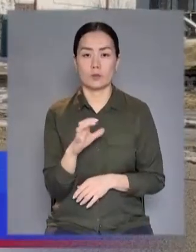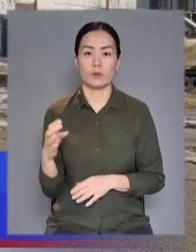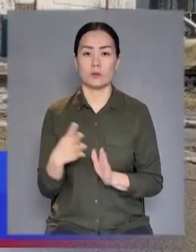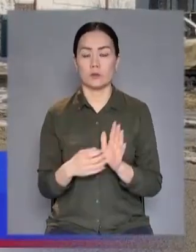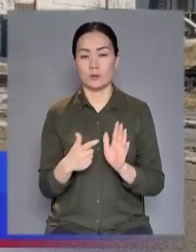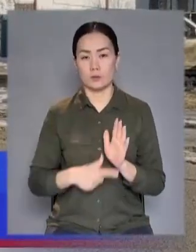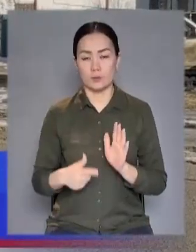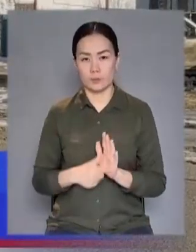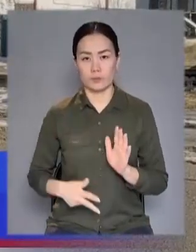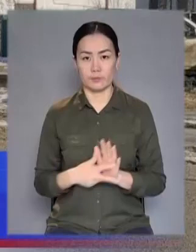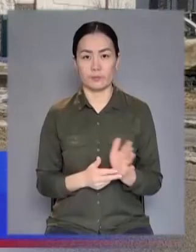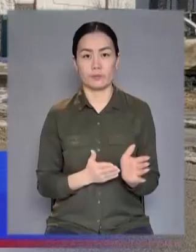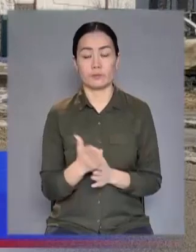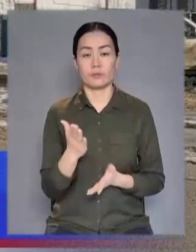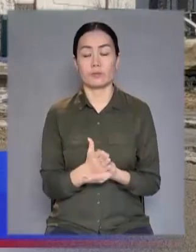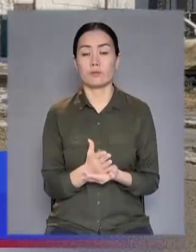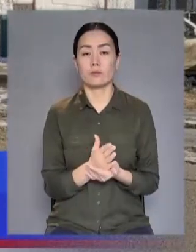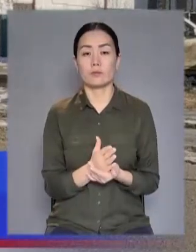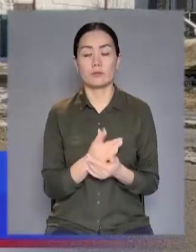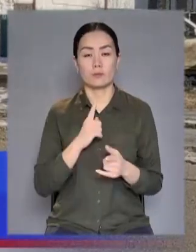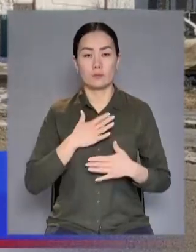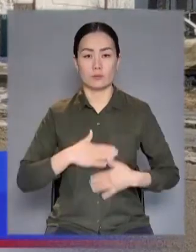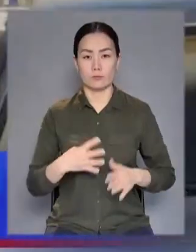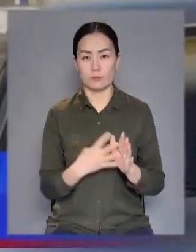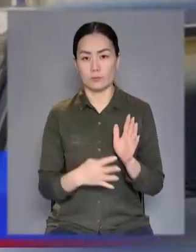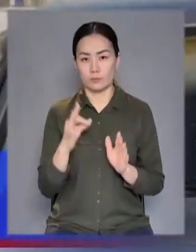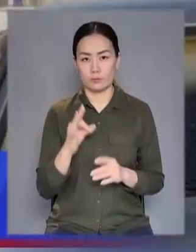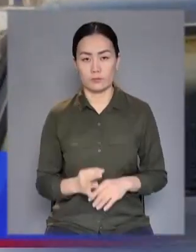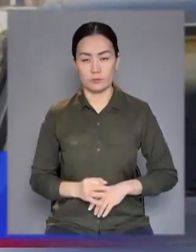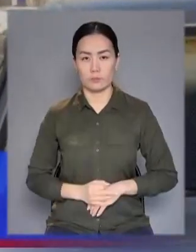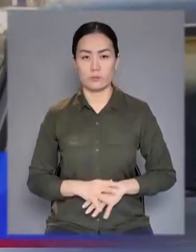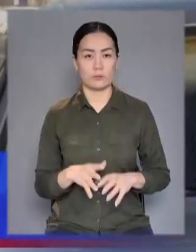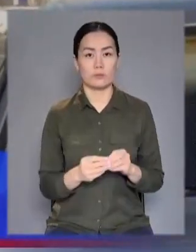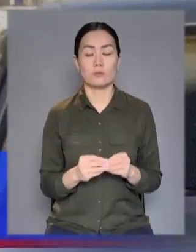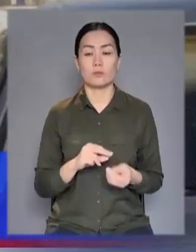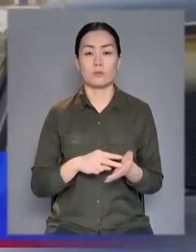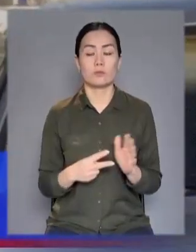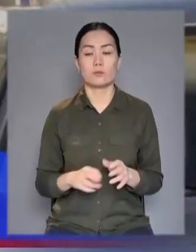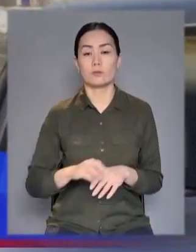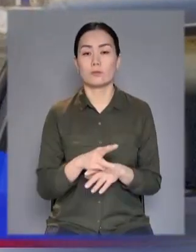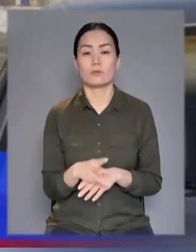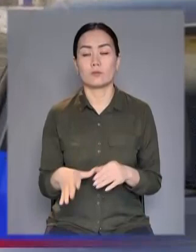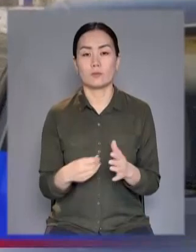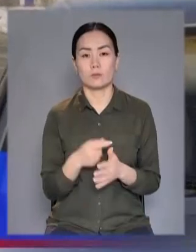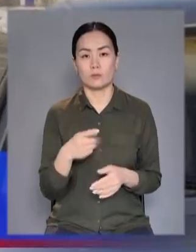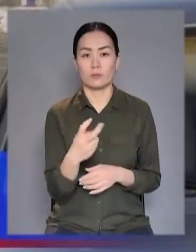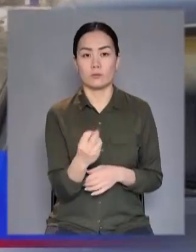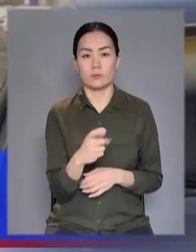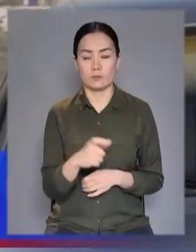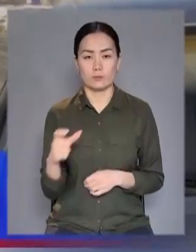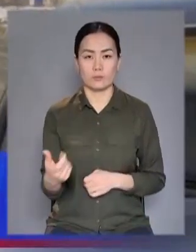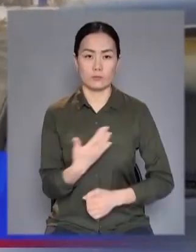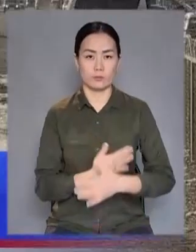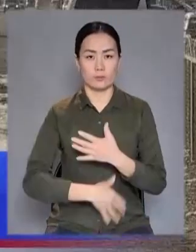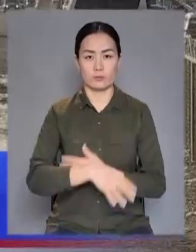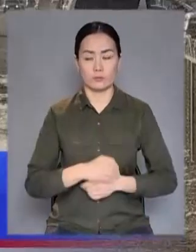поступило 978 обращений, из них удовлетворено 90%. В этом году планируется обеспечить средствами 1012 человек